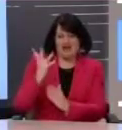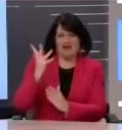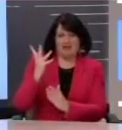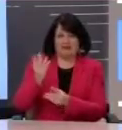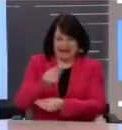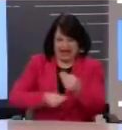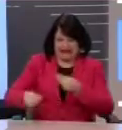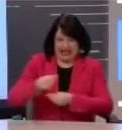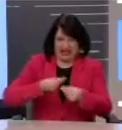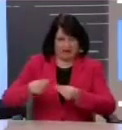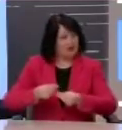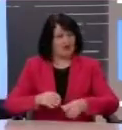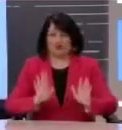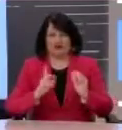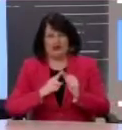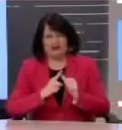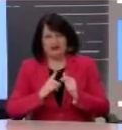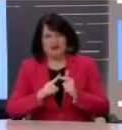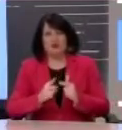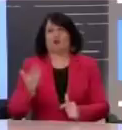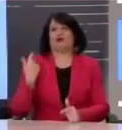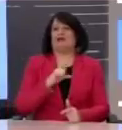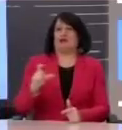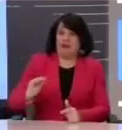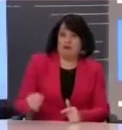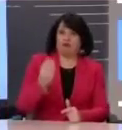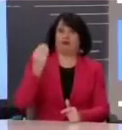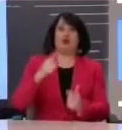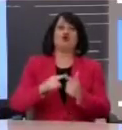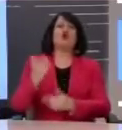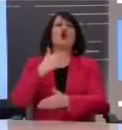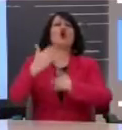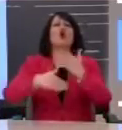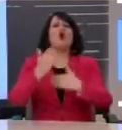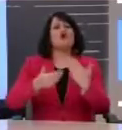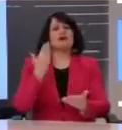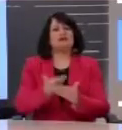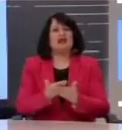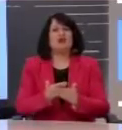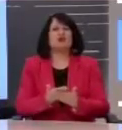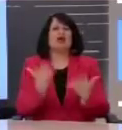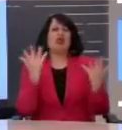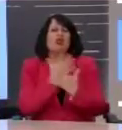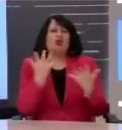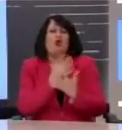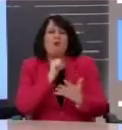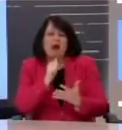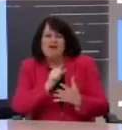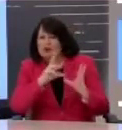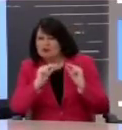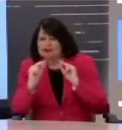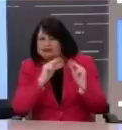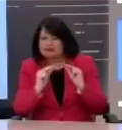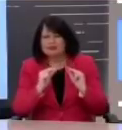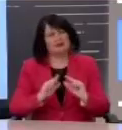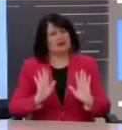σε κάποιον, ούτε προέκυψε την περασμένη εβδομάδα. Είναι χρόνιο αίτημα, ούτε κρύβει σκοτεινές συναλλαγές. Είναι